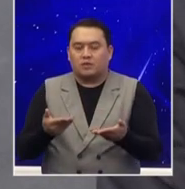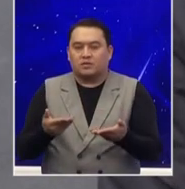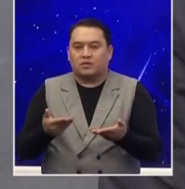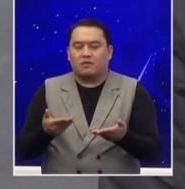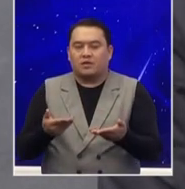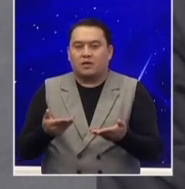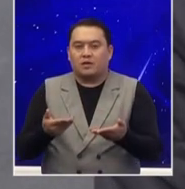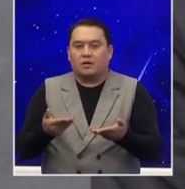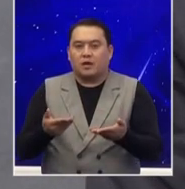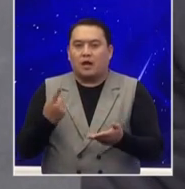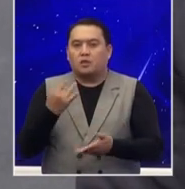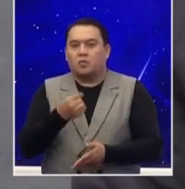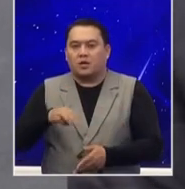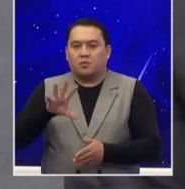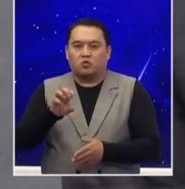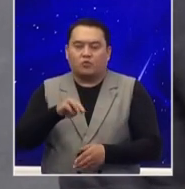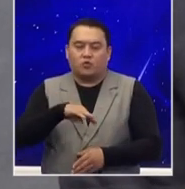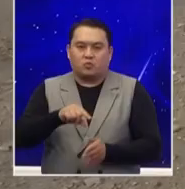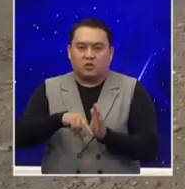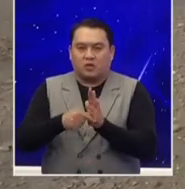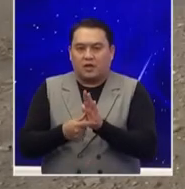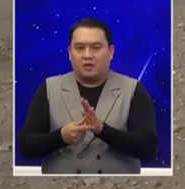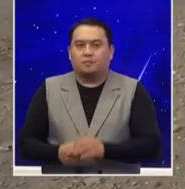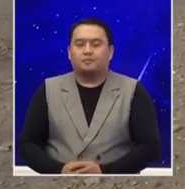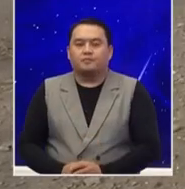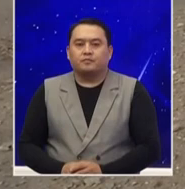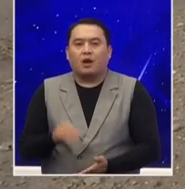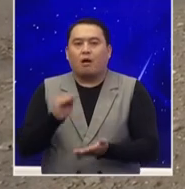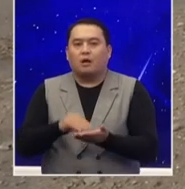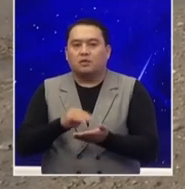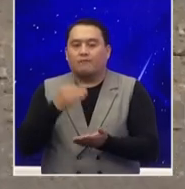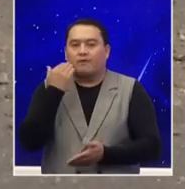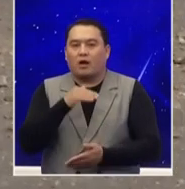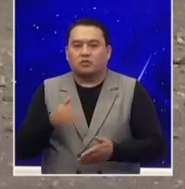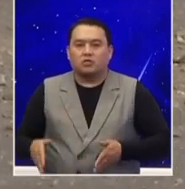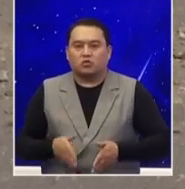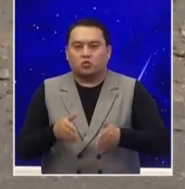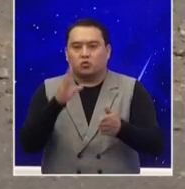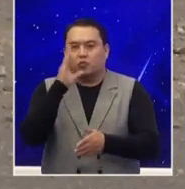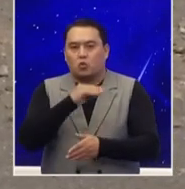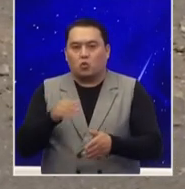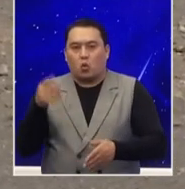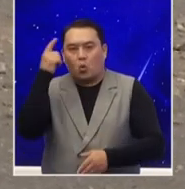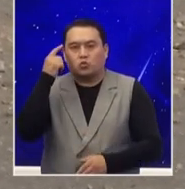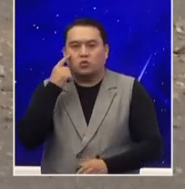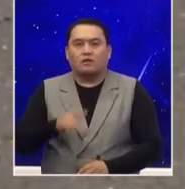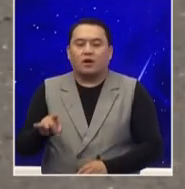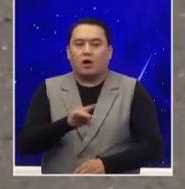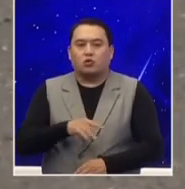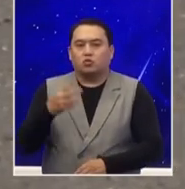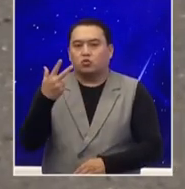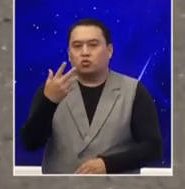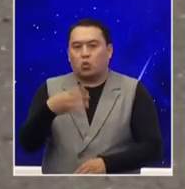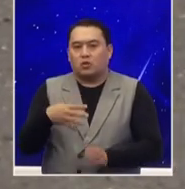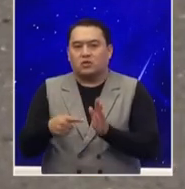заявляться составляет 1 миллиард 580 миллионов оценить качество новых дорог уже смогли и жители купцу ского района 47